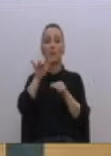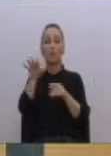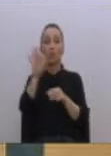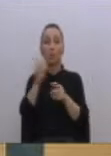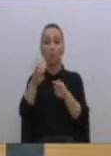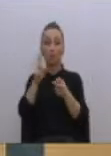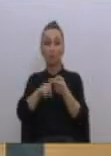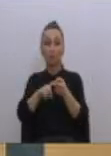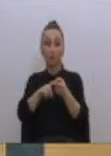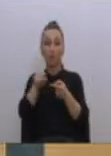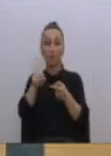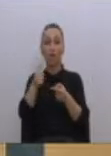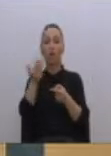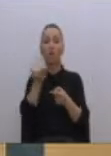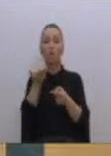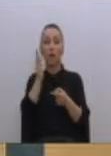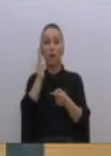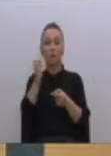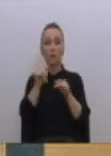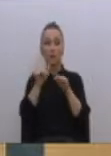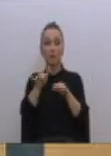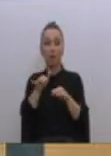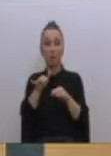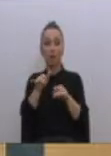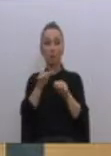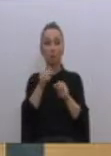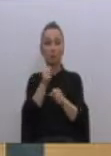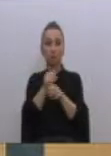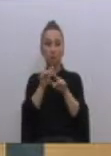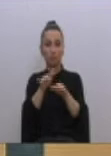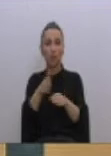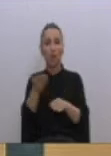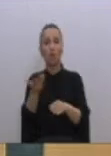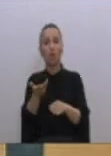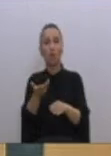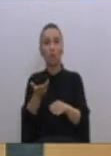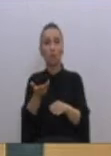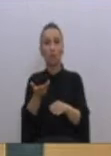საქმეები და რომელზე იქნა საქმე აღზრული და რომელ